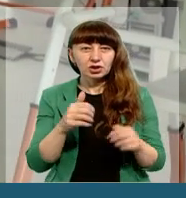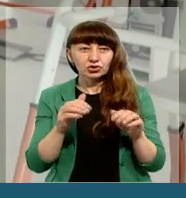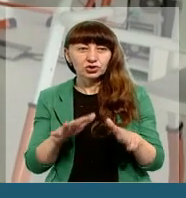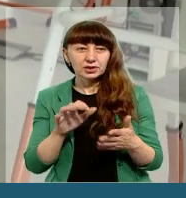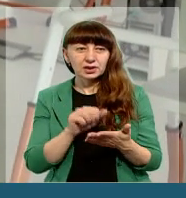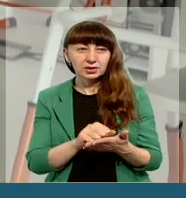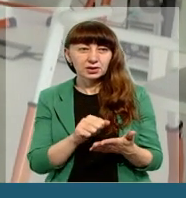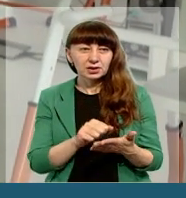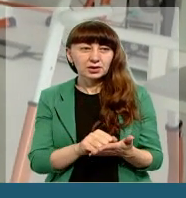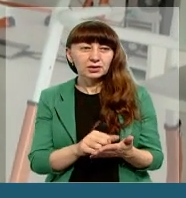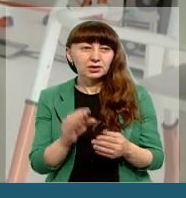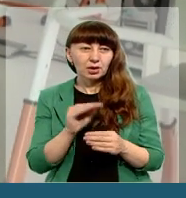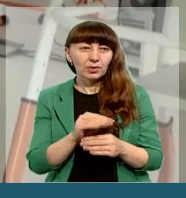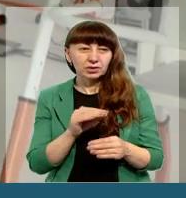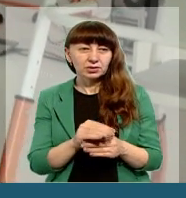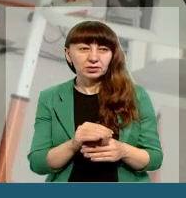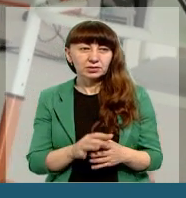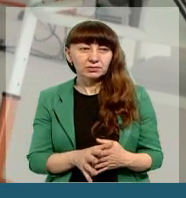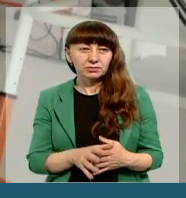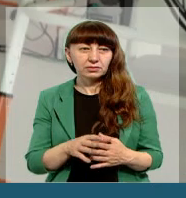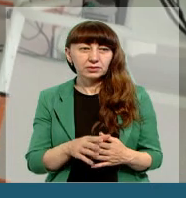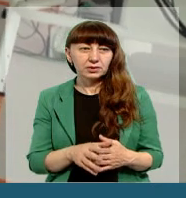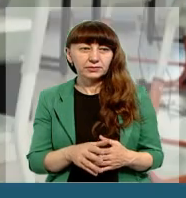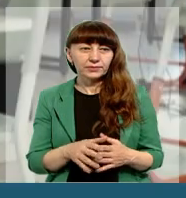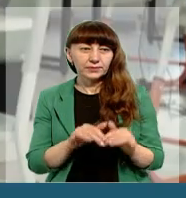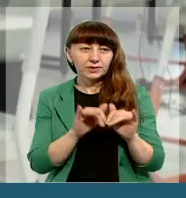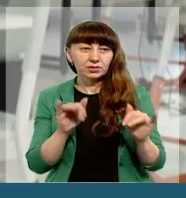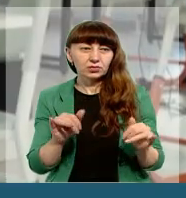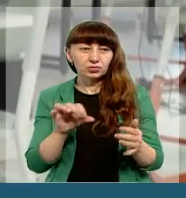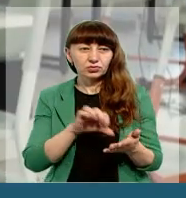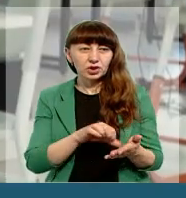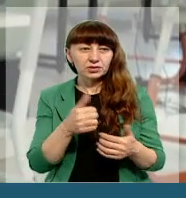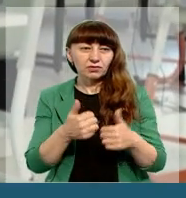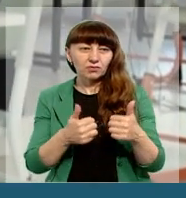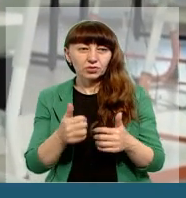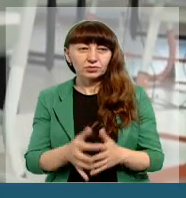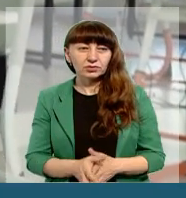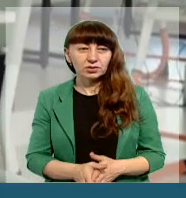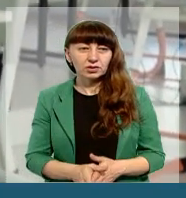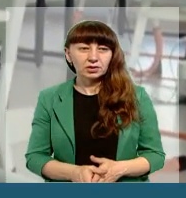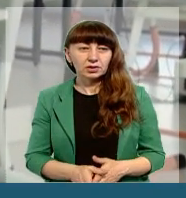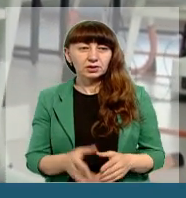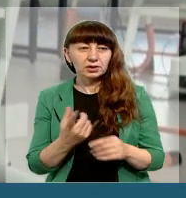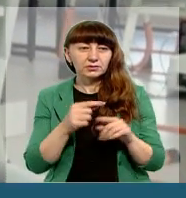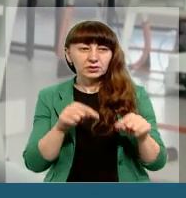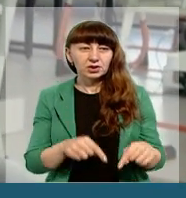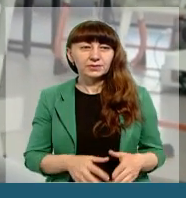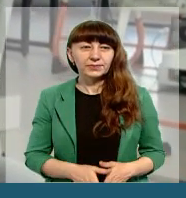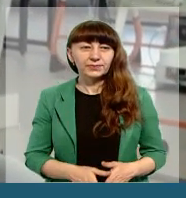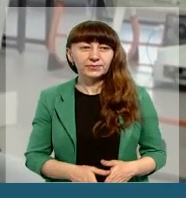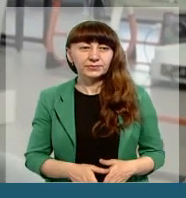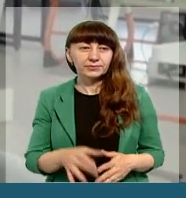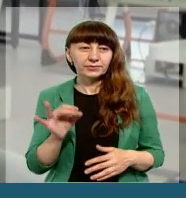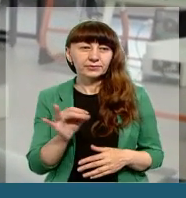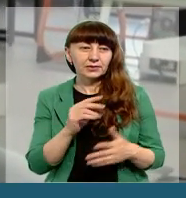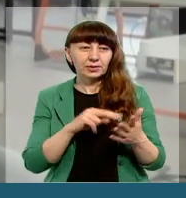заняться дополнительным развитием. Участвовала в одном конкурсе, тоже вот на этом месте.